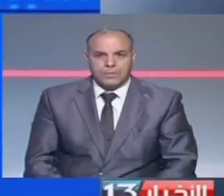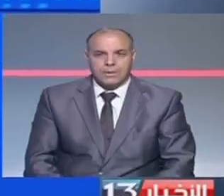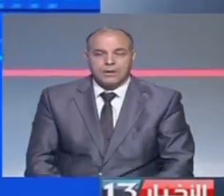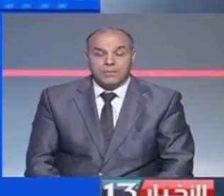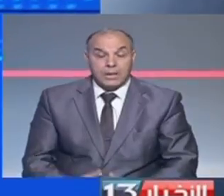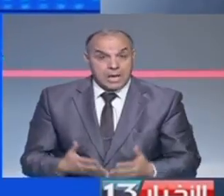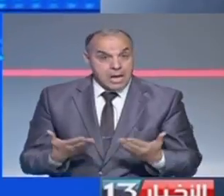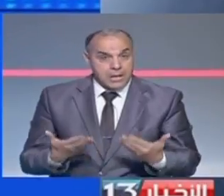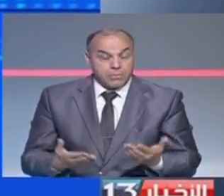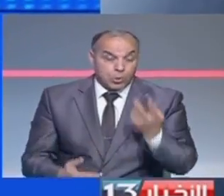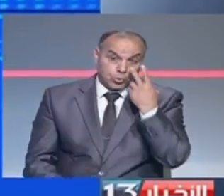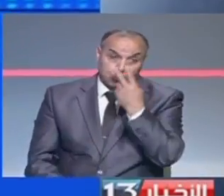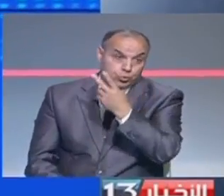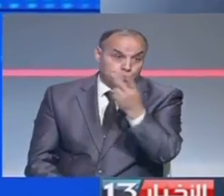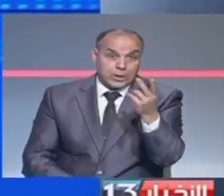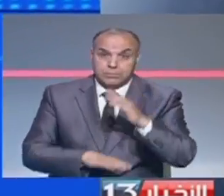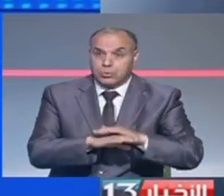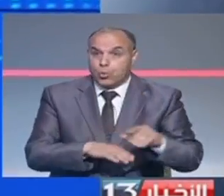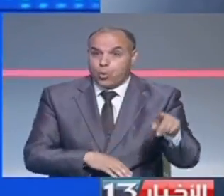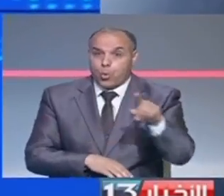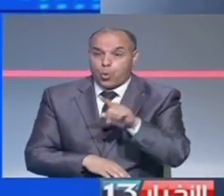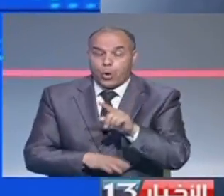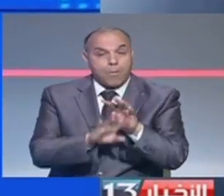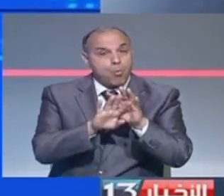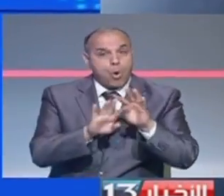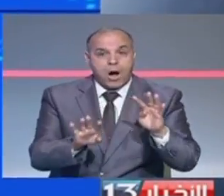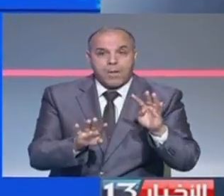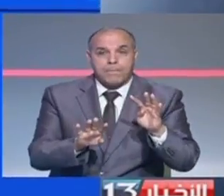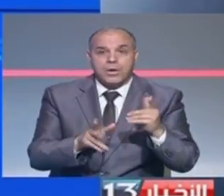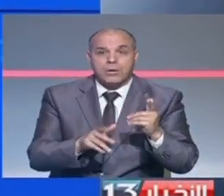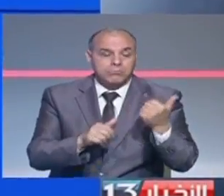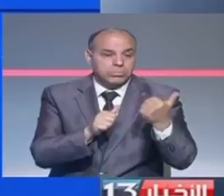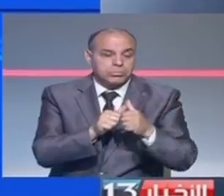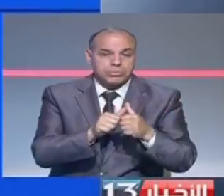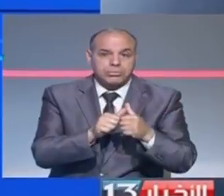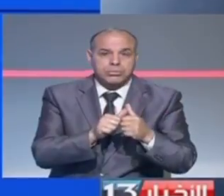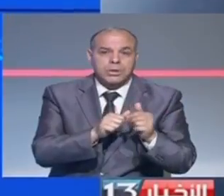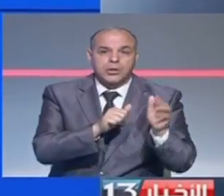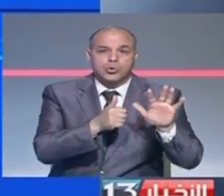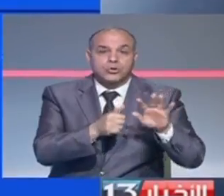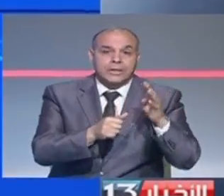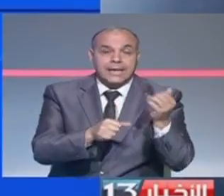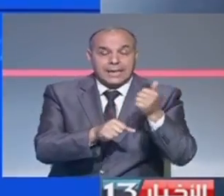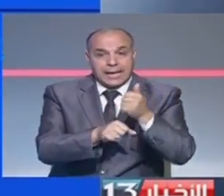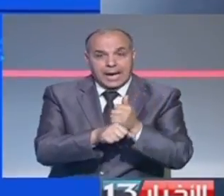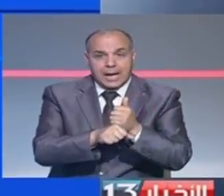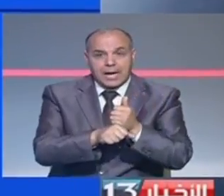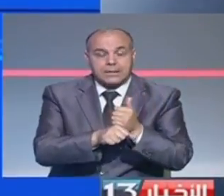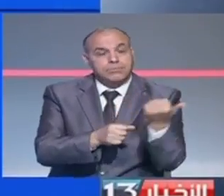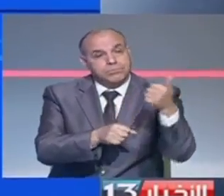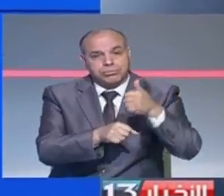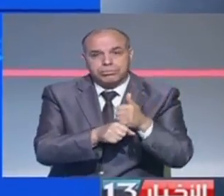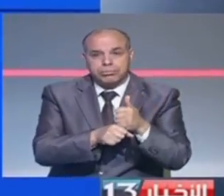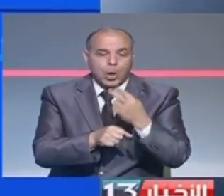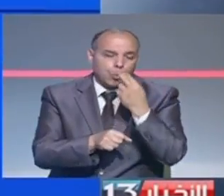اذن مشاهدينا الكرام كانت هذه هي مواكبه لموكب احياء الذكرى الرابعه والستين لانبعاث